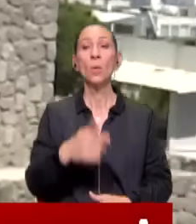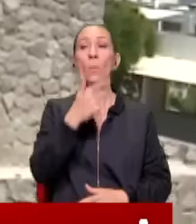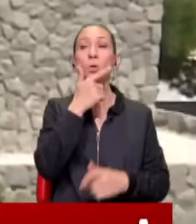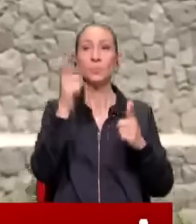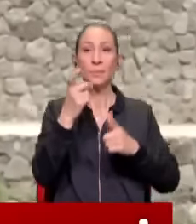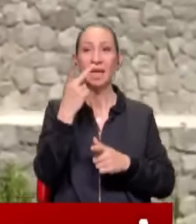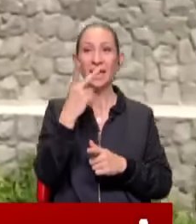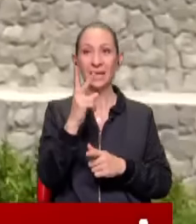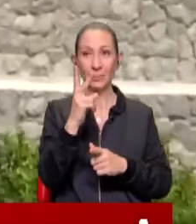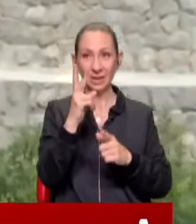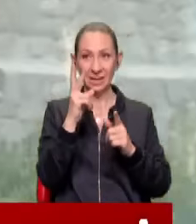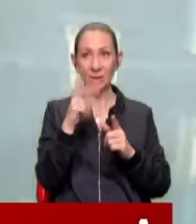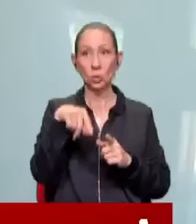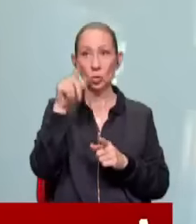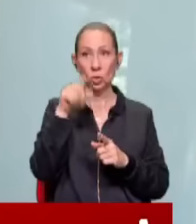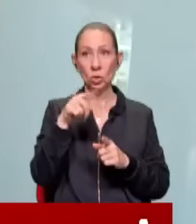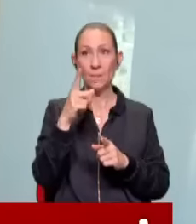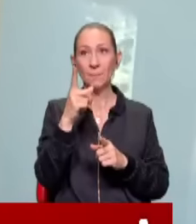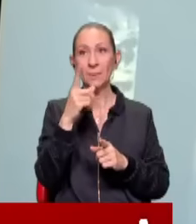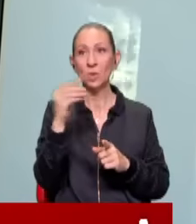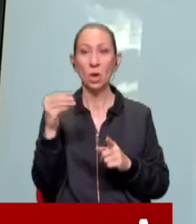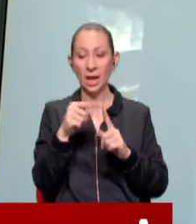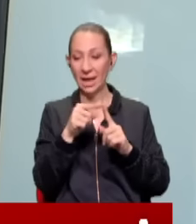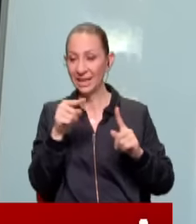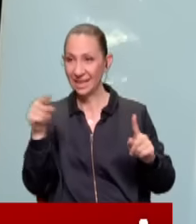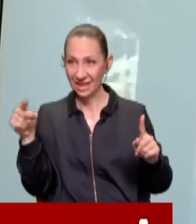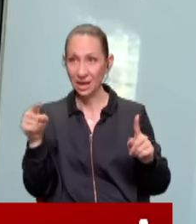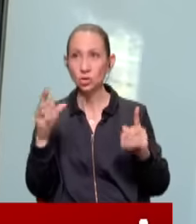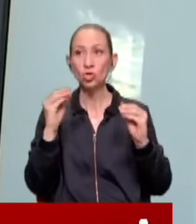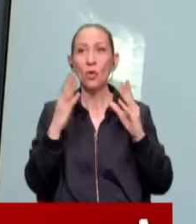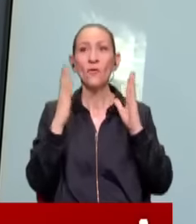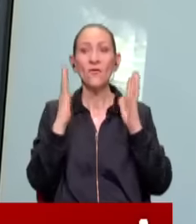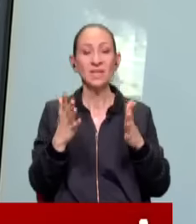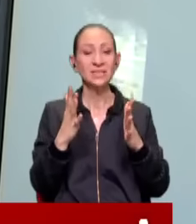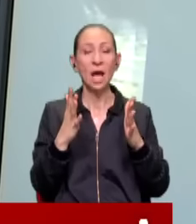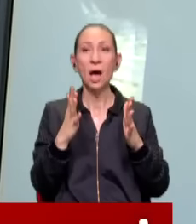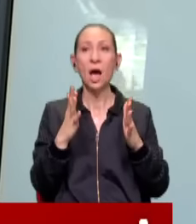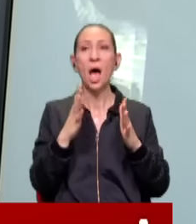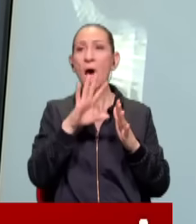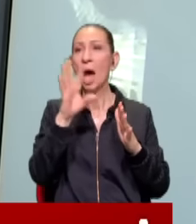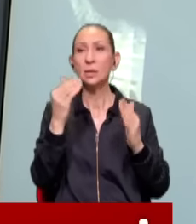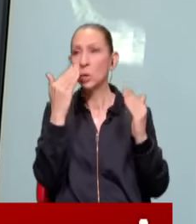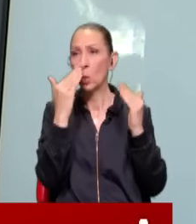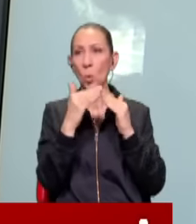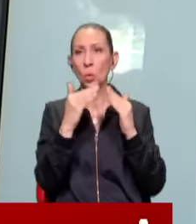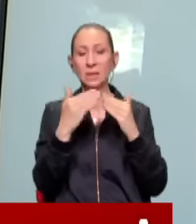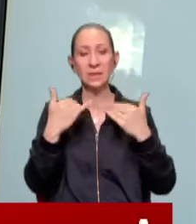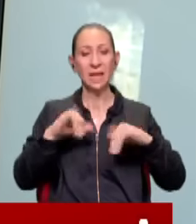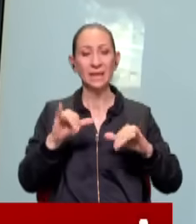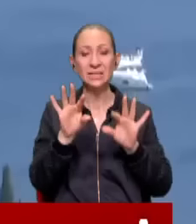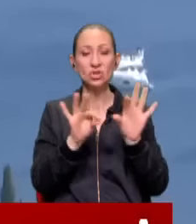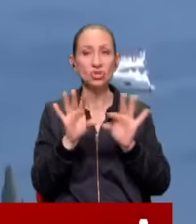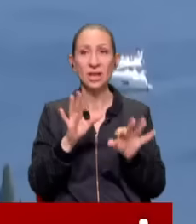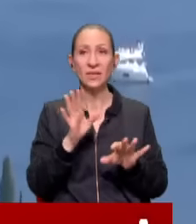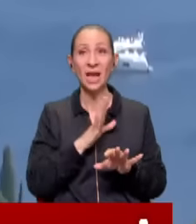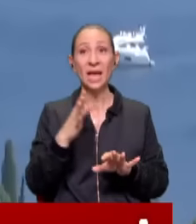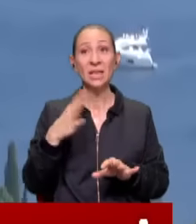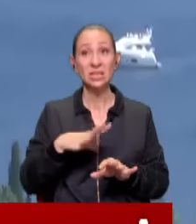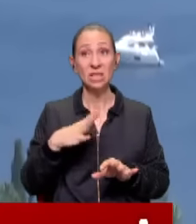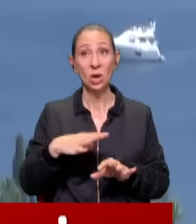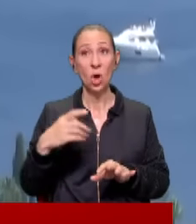Bodrum'da 2000 liradan günlük 1 milyon TL'ye kadar çok geniş aralıkta herkese uygun tatil seçenekleri var.